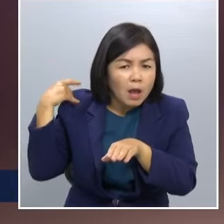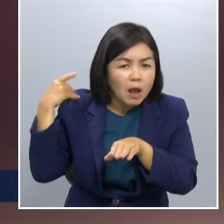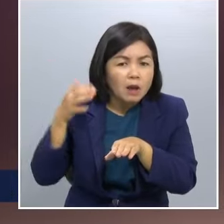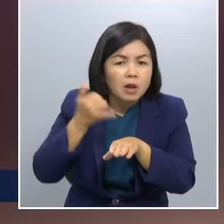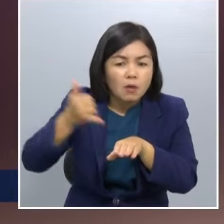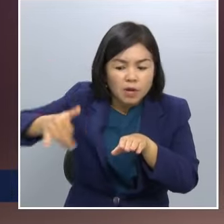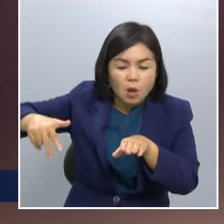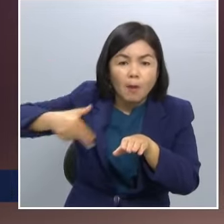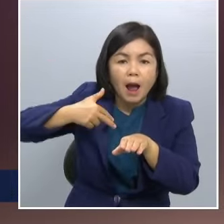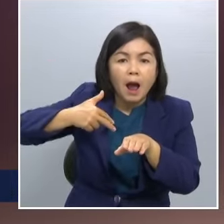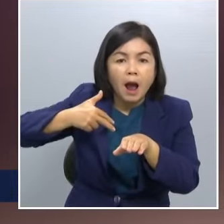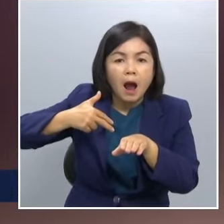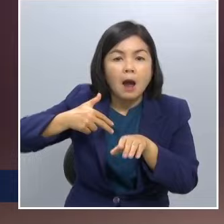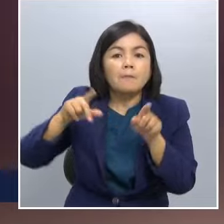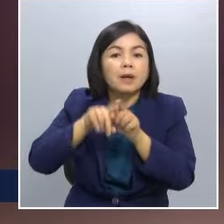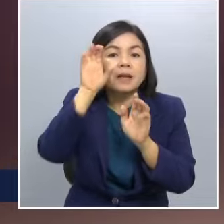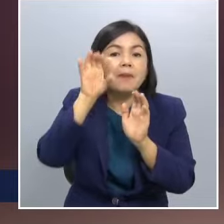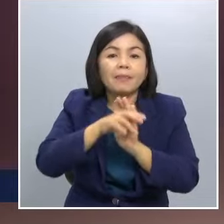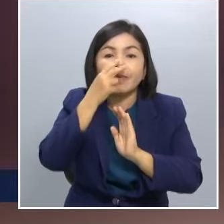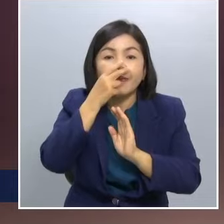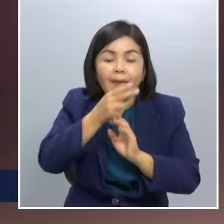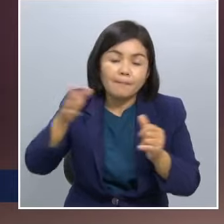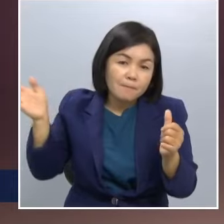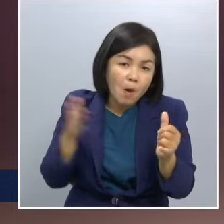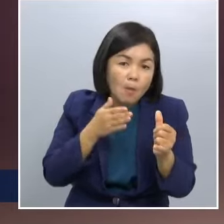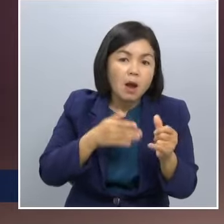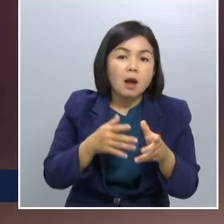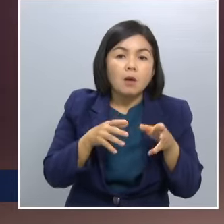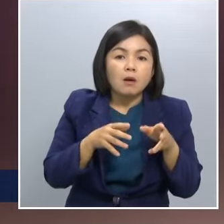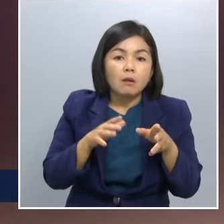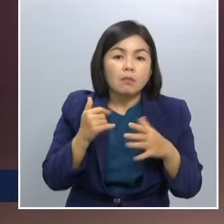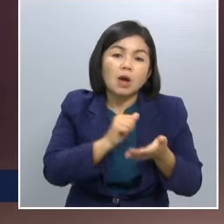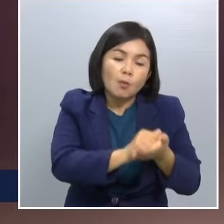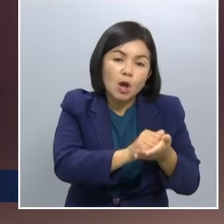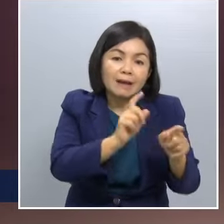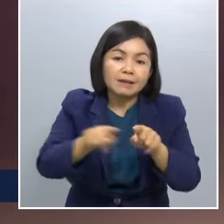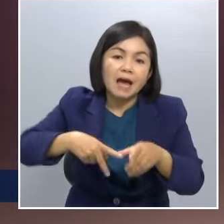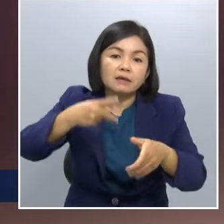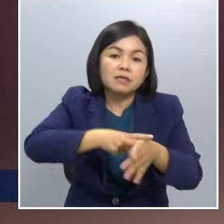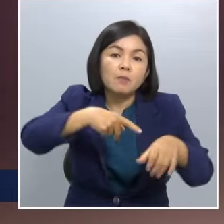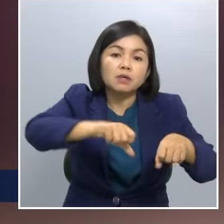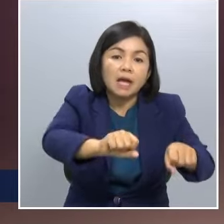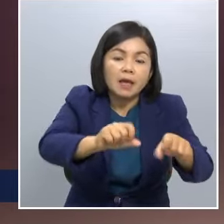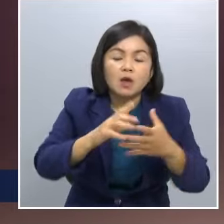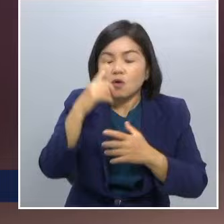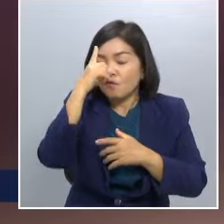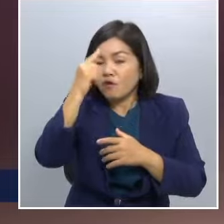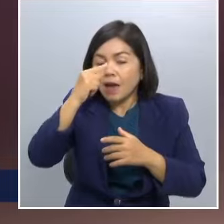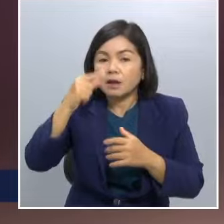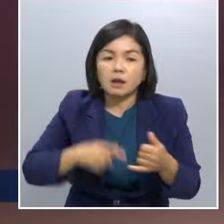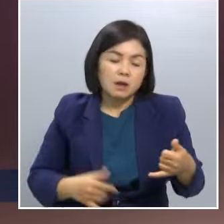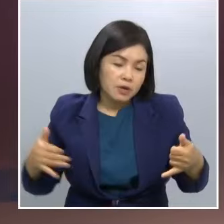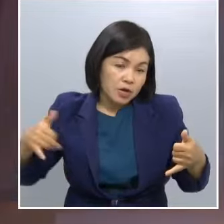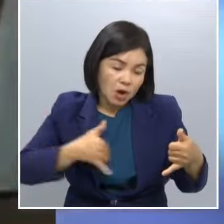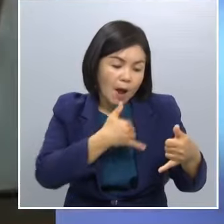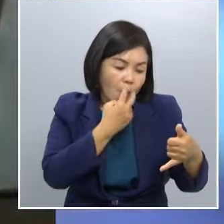งมาหาน้องก็เป็นตามภาพที่เห็นนะคะน้องกำลังเติมน้ำมันให้กับมอเตอร์ไซค์ของลูกค้าอยู่ปรากฏว่าฝรั่งเดินเข้ามาก็ต่อว่าน้